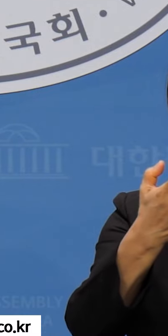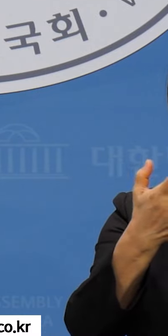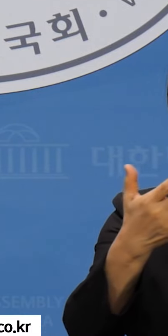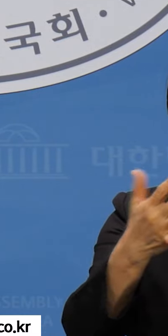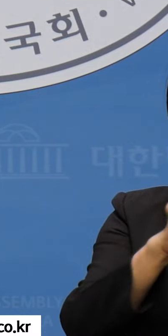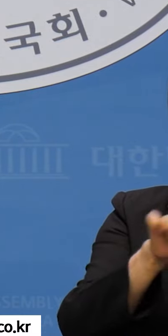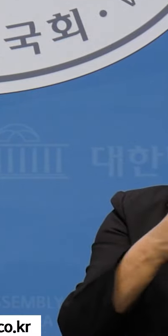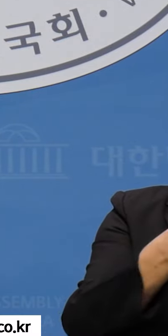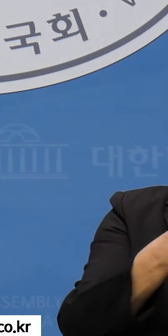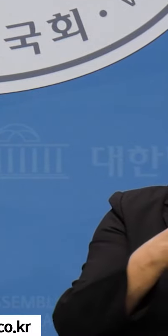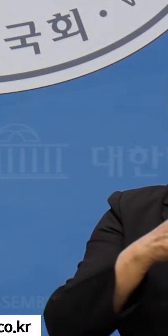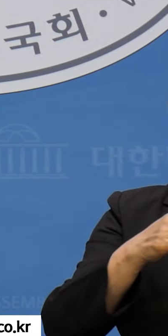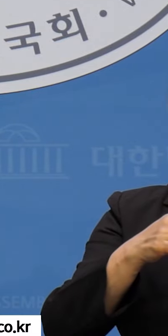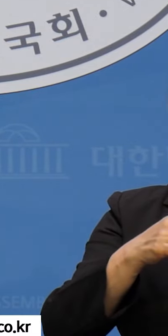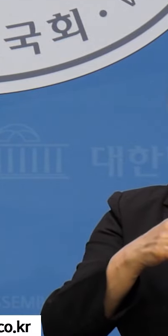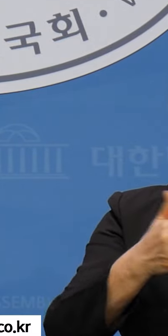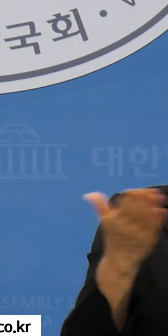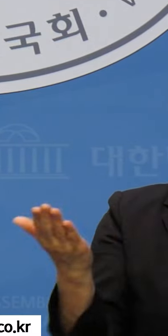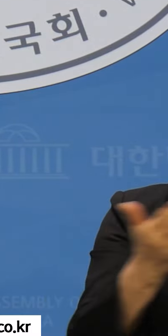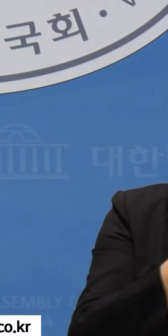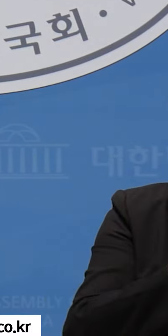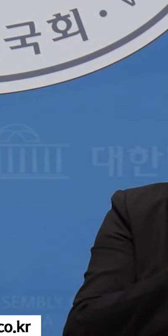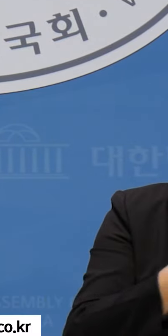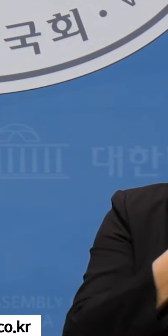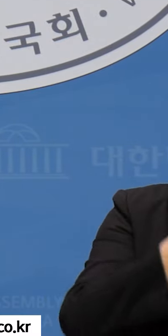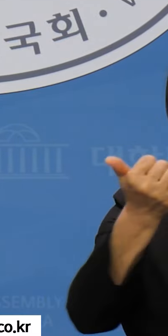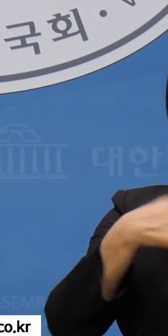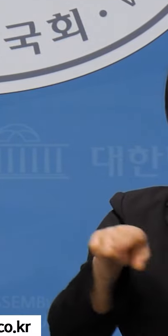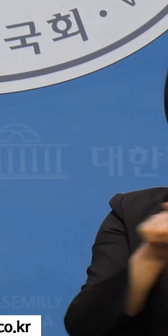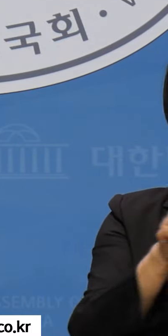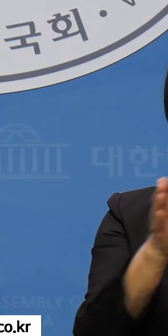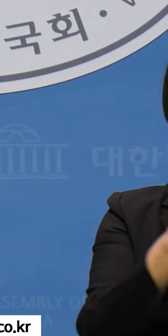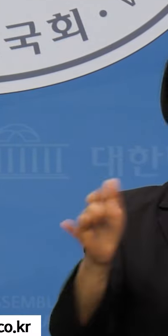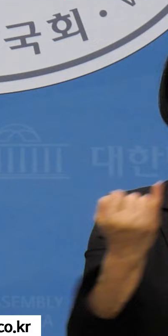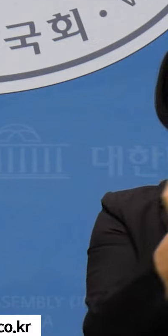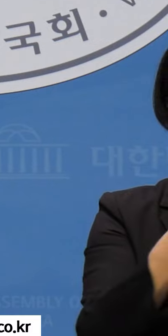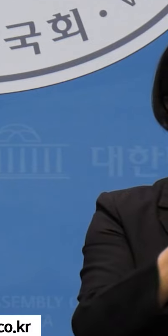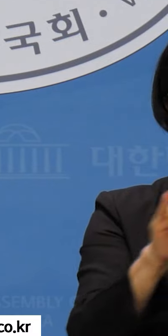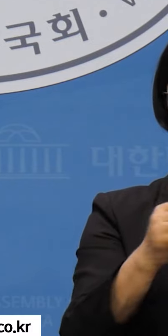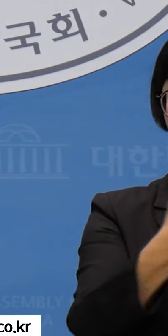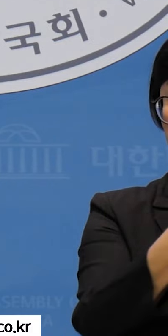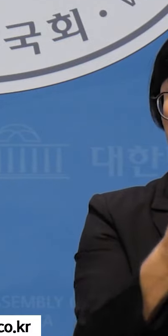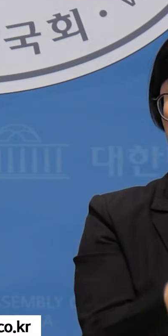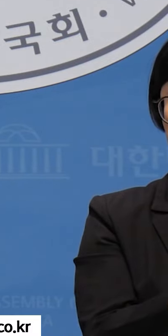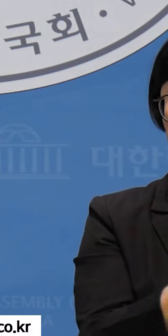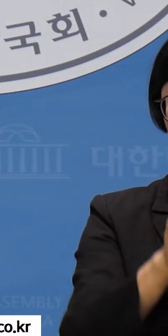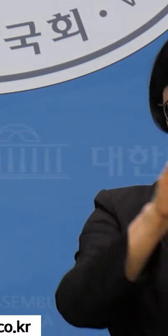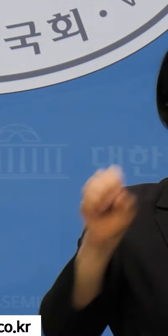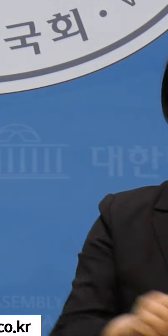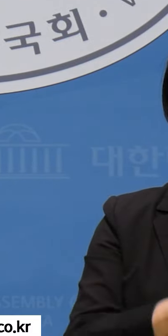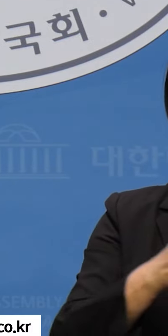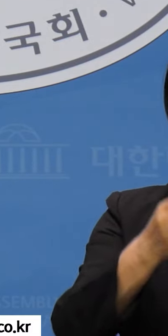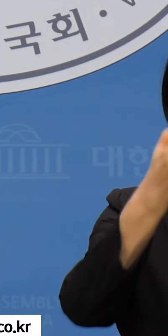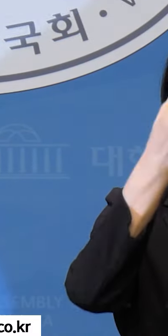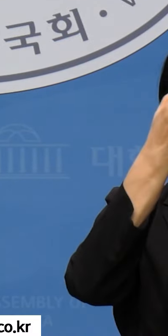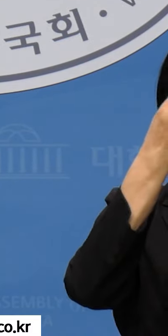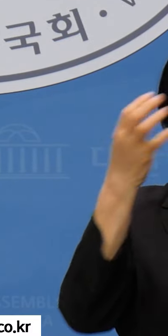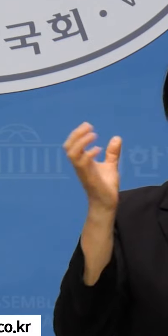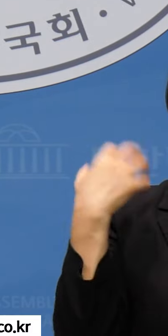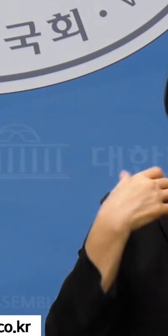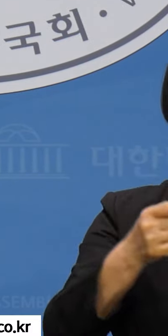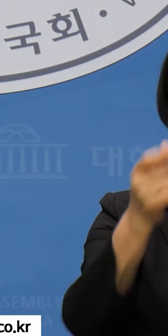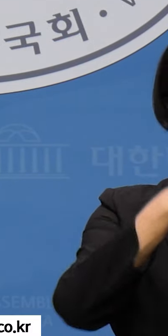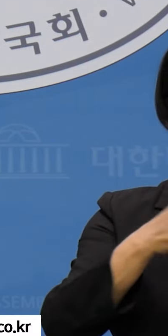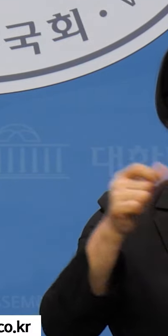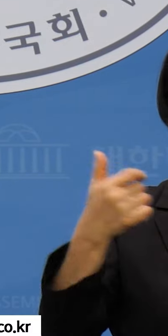초저출생 시대에 이를 극복하기 위한 마중물이 되어야 하는 곳이 여가부입니다. 오히려 여가부 기능을 강화하고